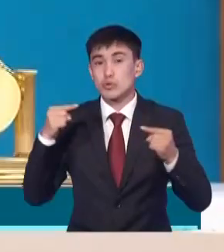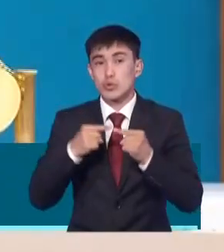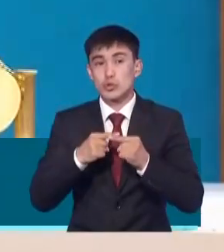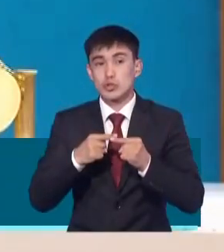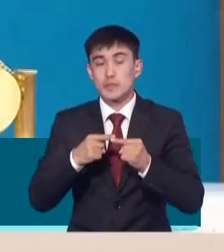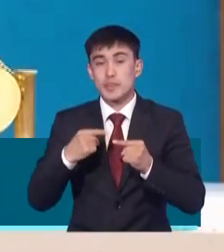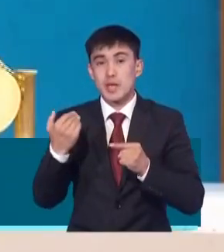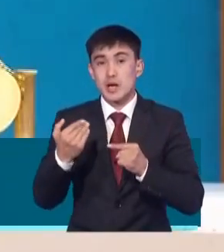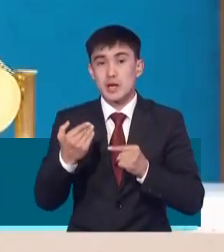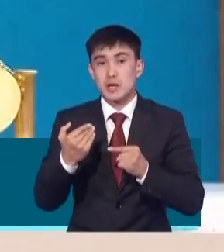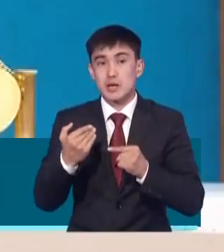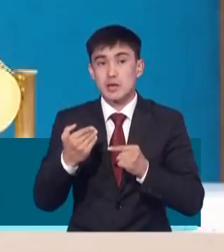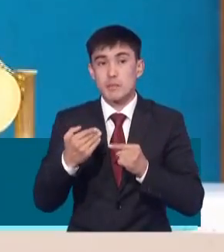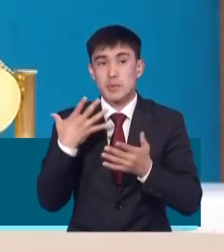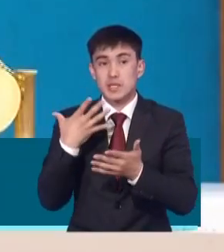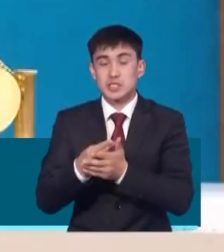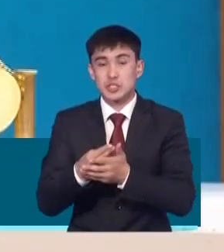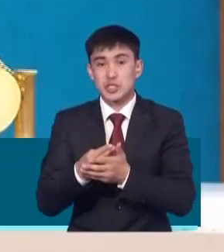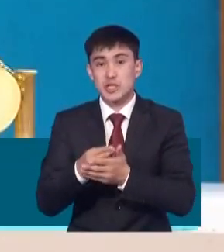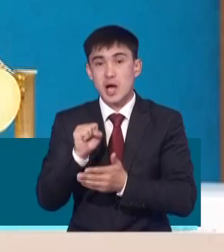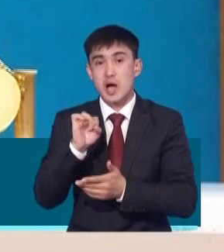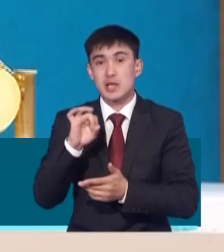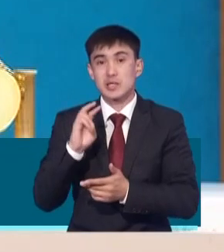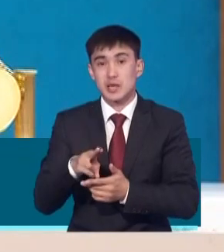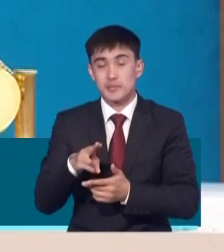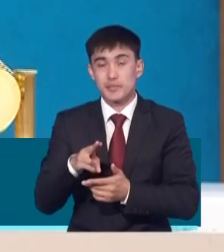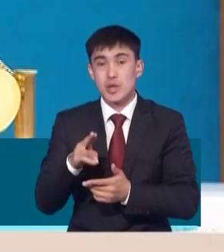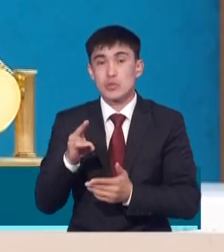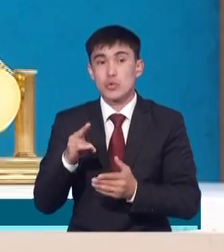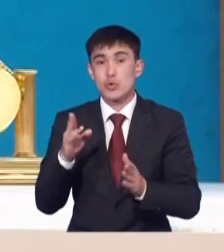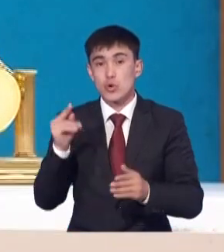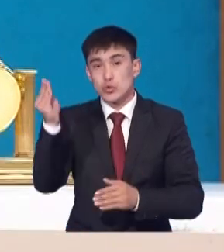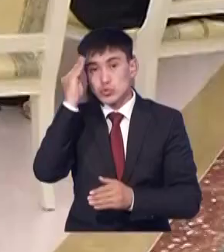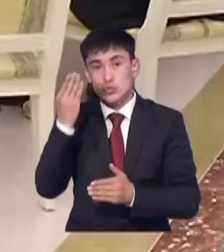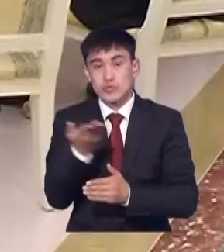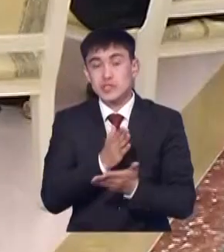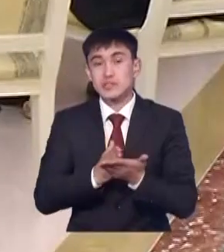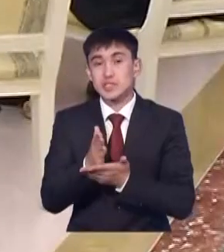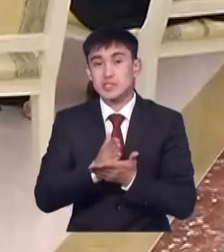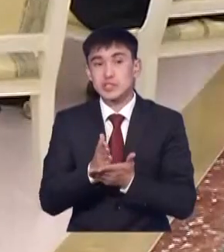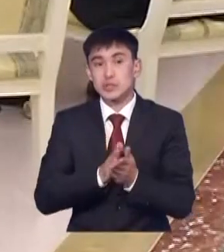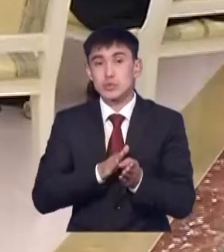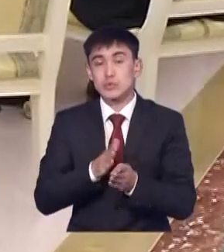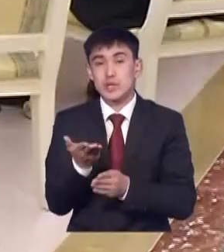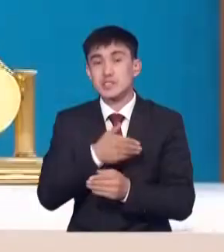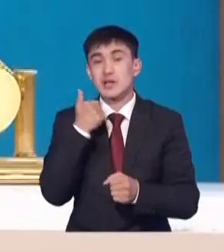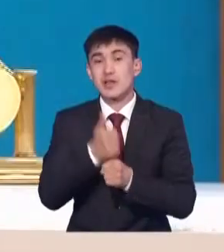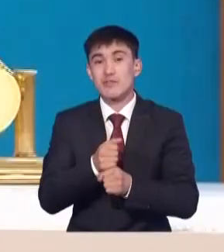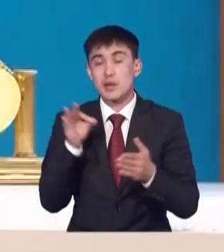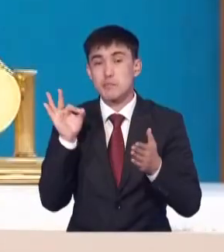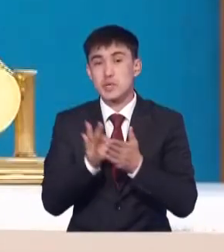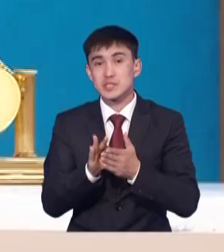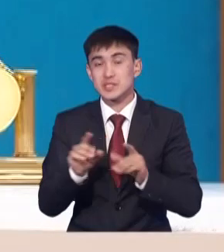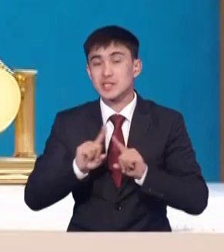емко отражают не только предназначение АНК, но и суть нашего стратегического курса. Наша главная миссия